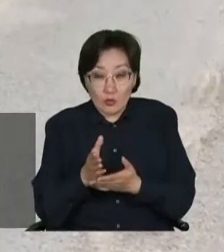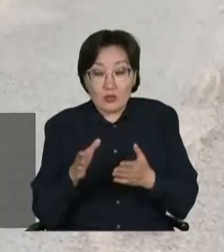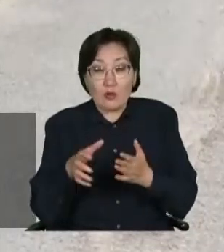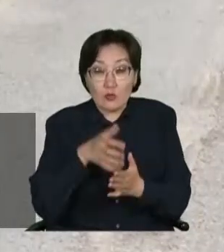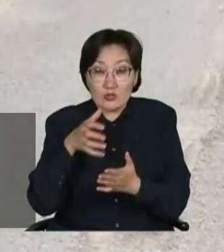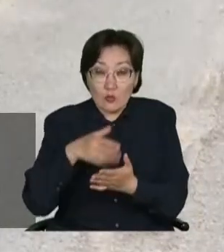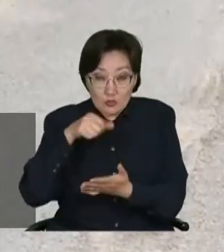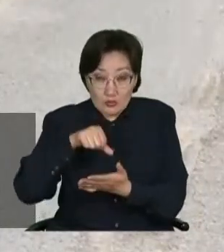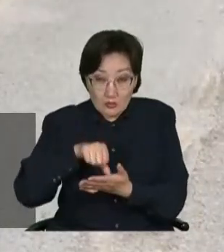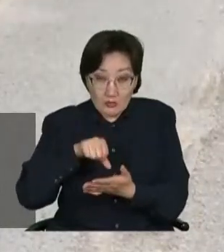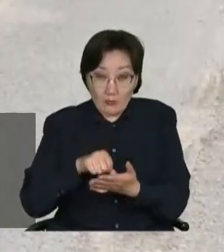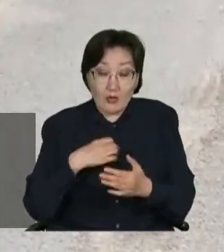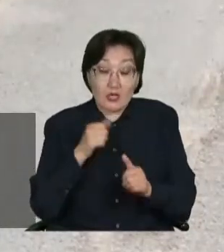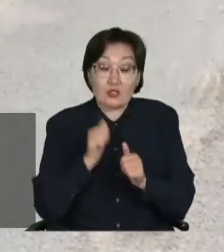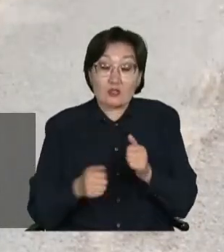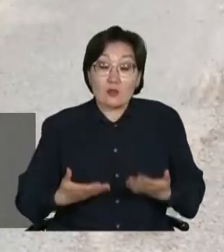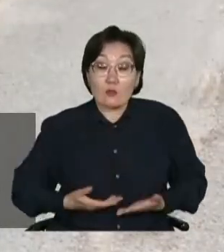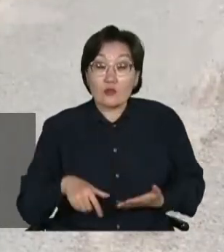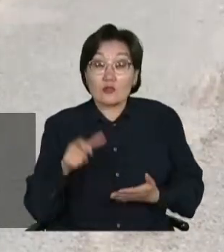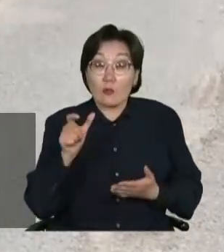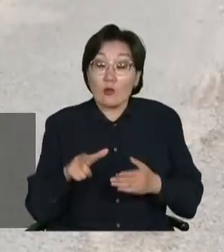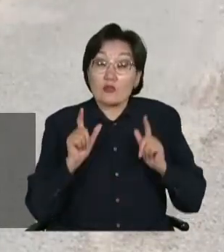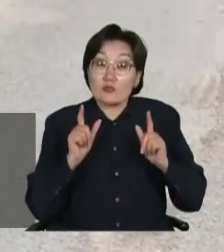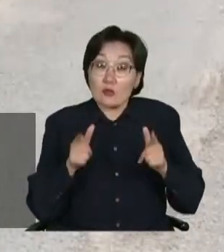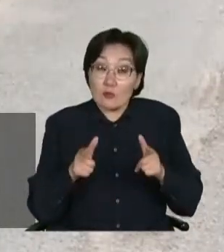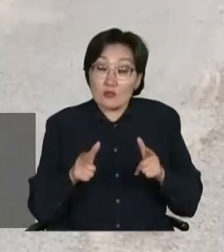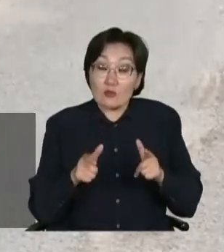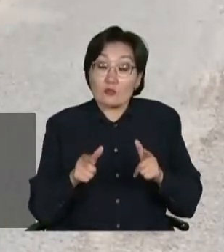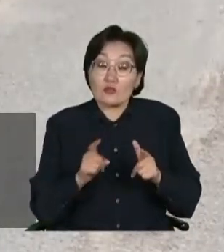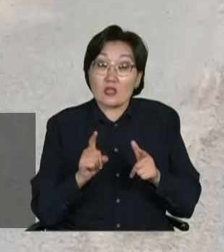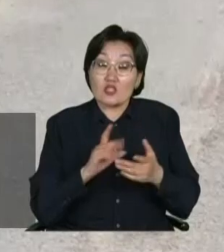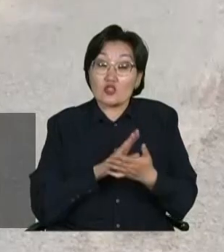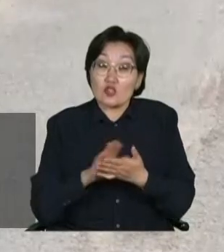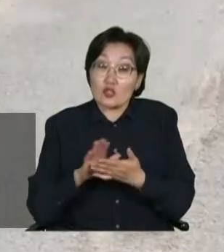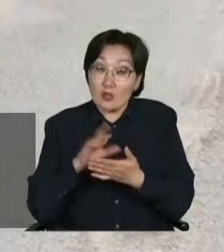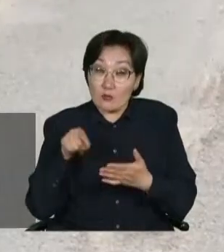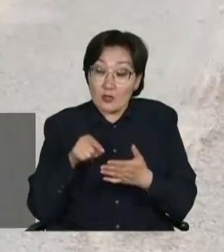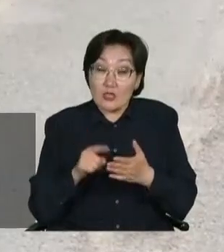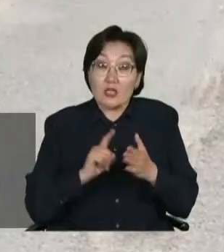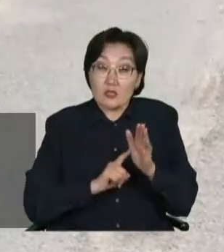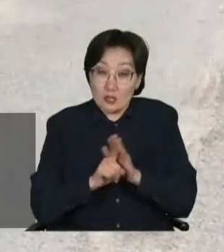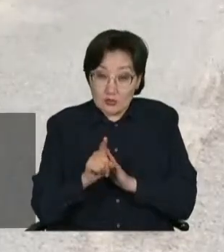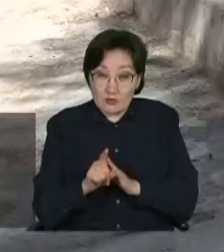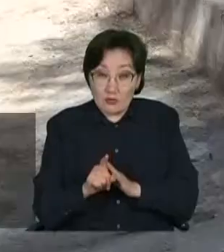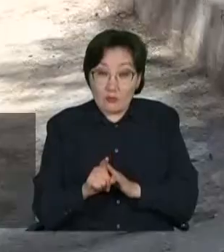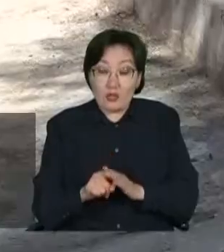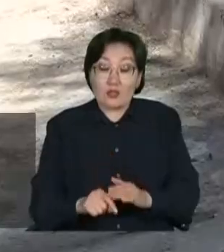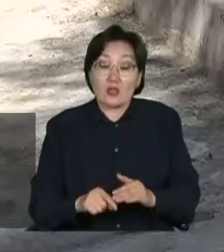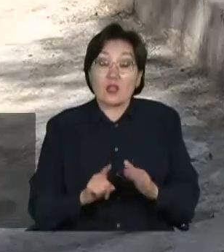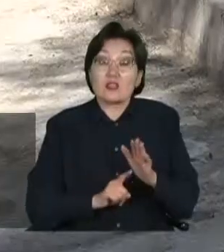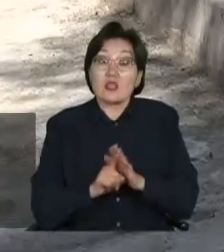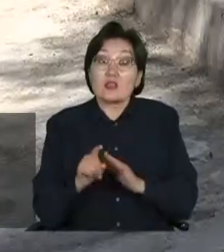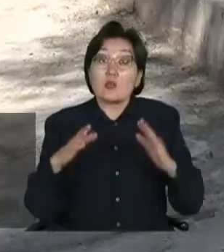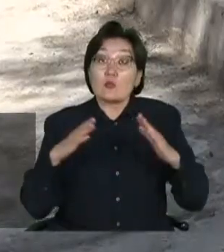мы, каждый житель поддерживает концепцию того, что чистота города начинается с порога дома. Главная